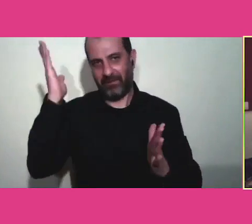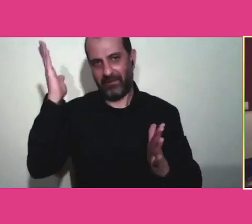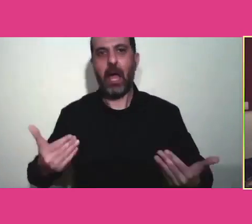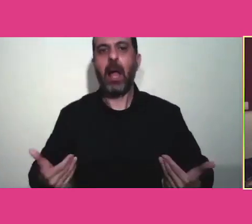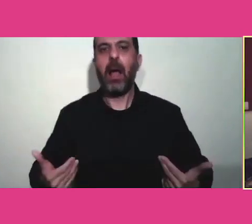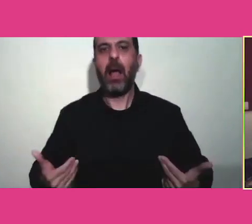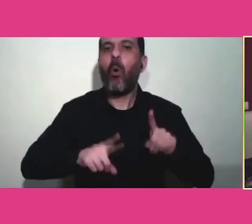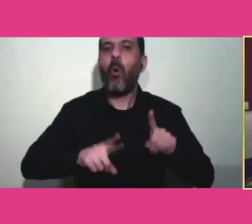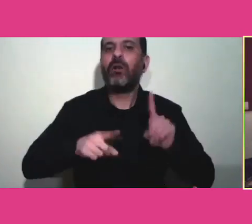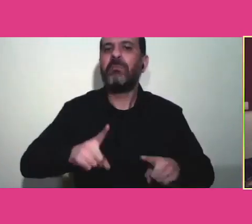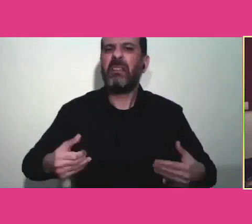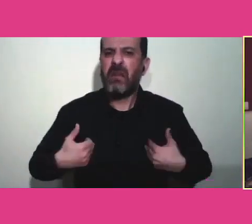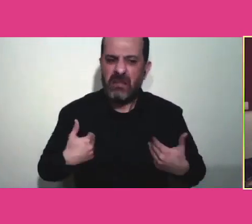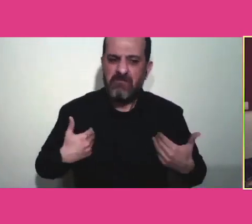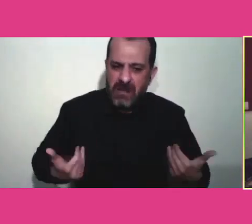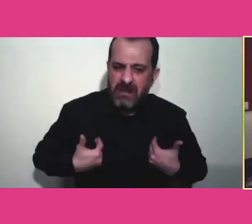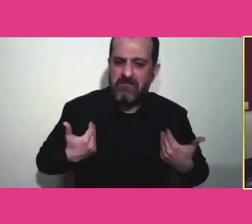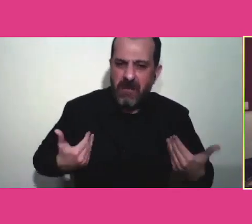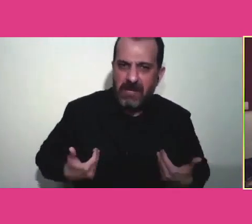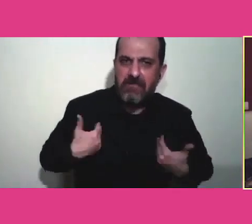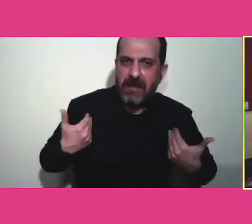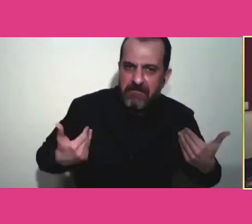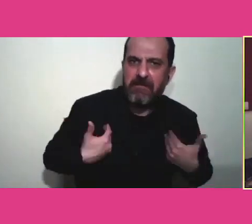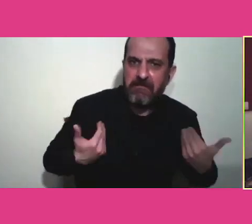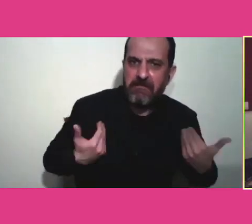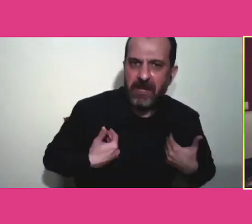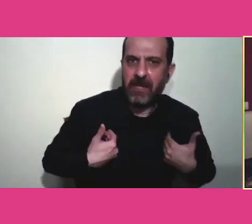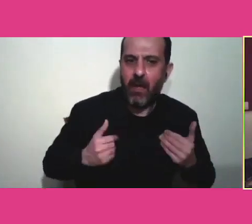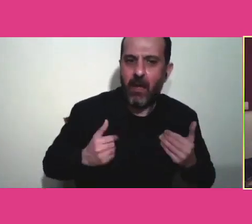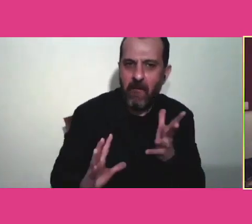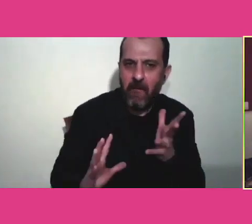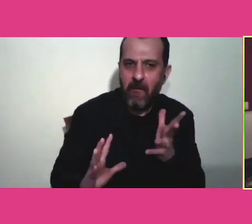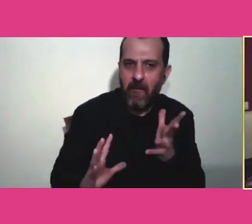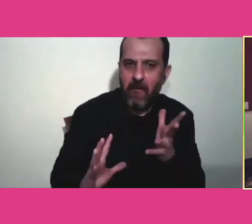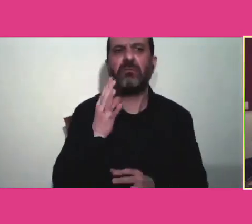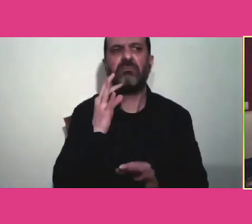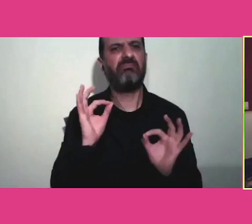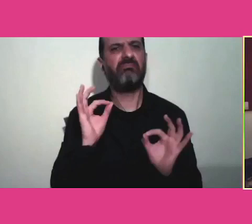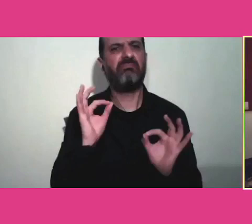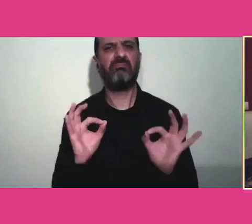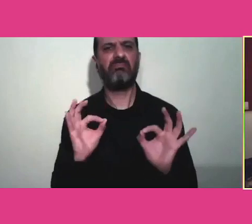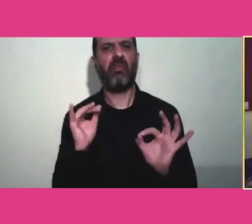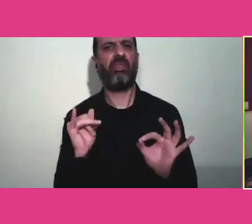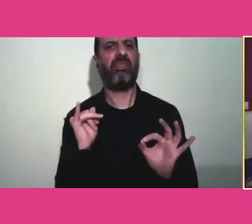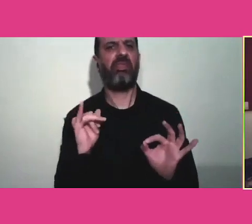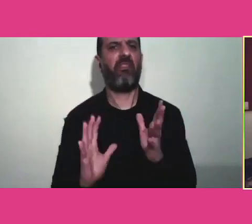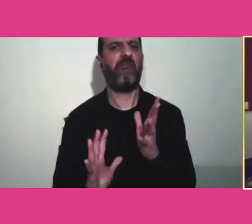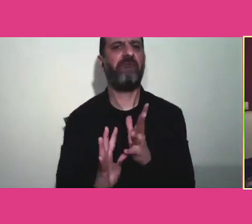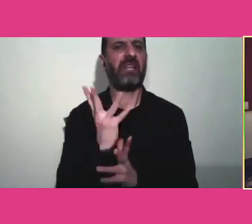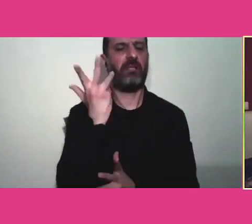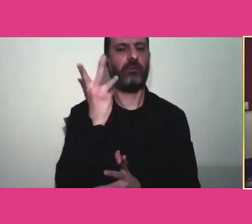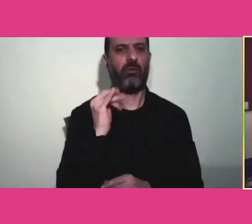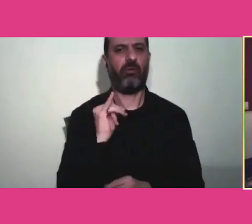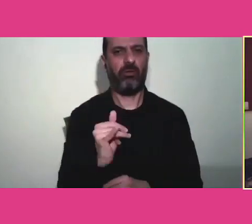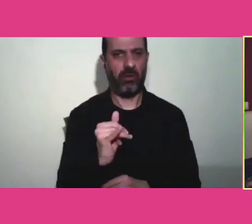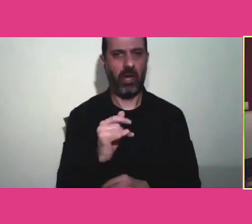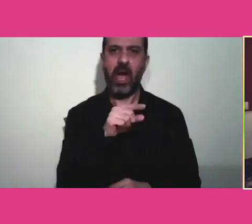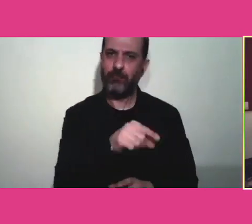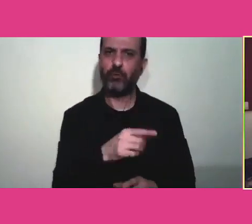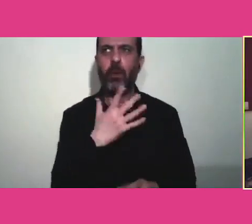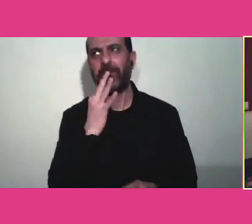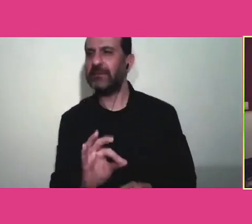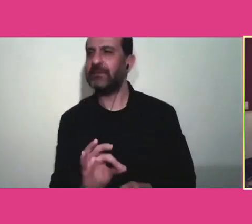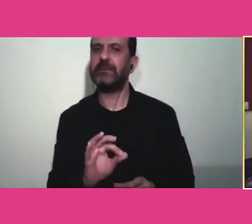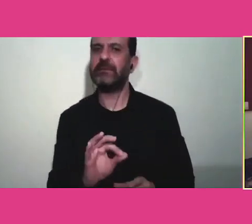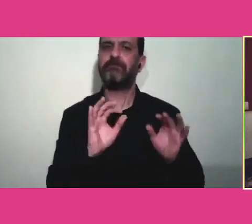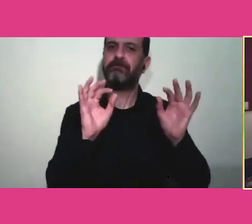αιμονή, εμφάνισαν λιγότερη βελτίωση στο τέλος της μελέτης. Αυτό παρατίθεται ως ένα πρότυπο μοντέλου παιχνιδιών.